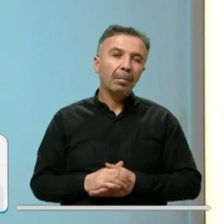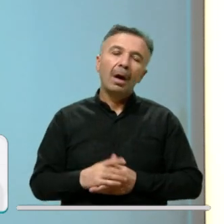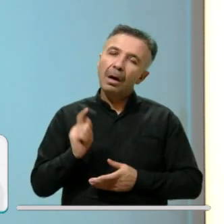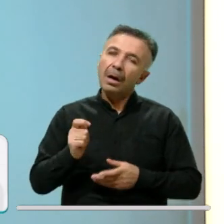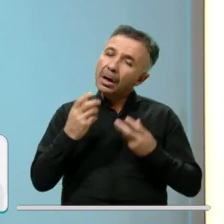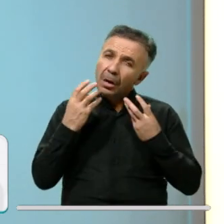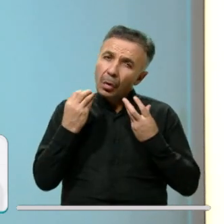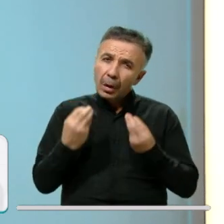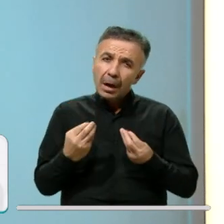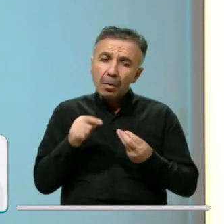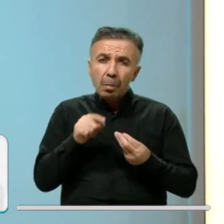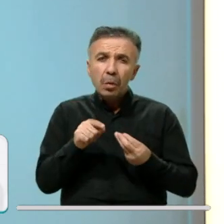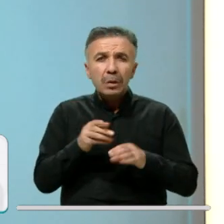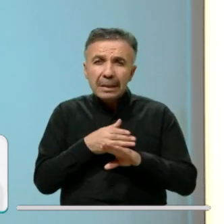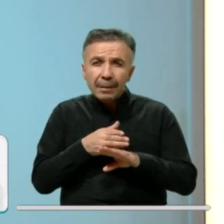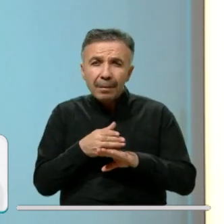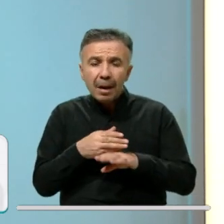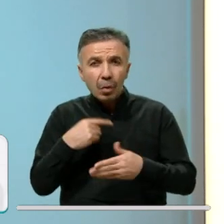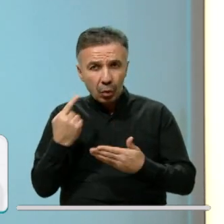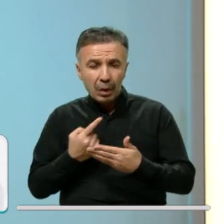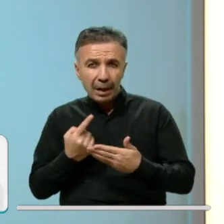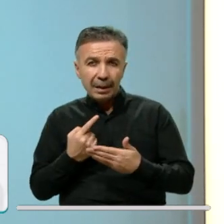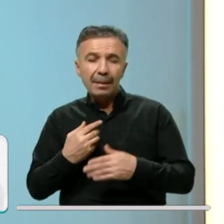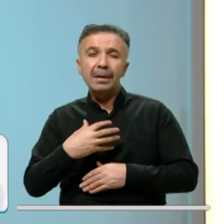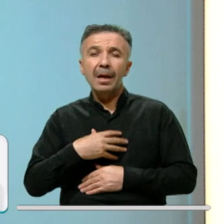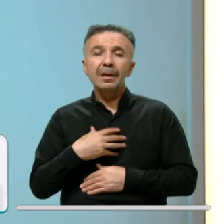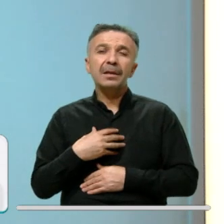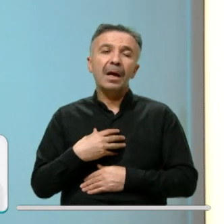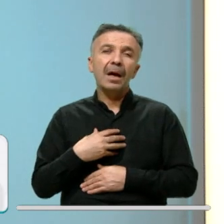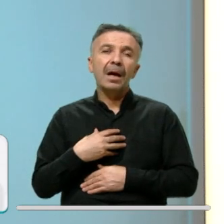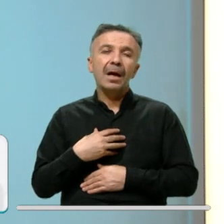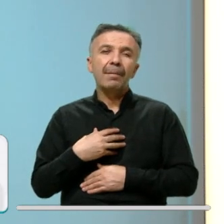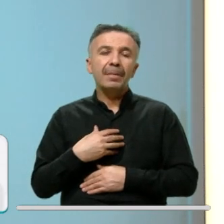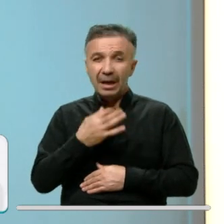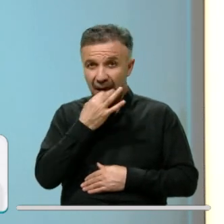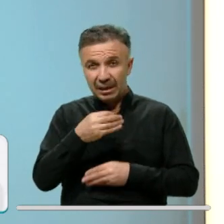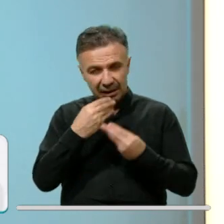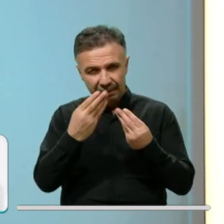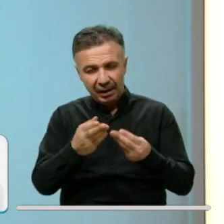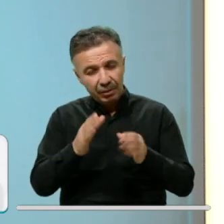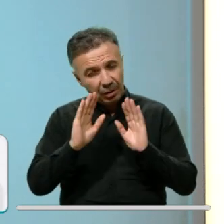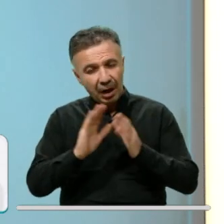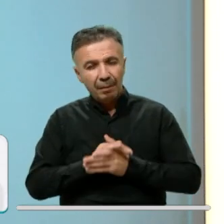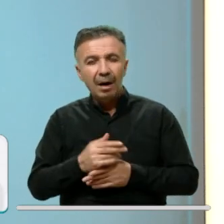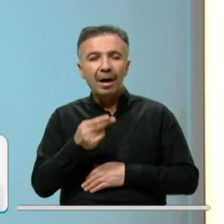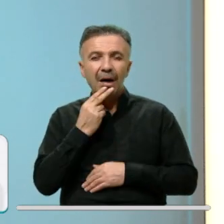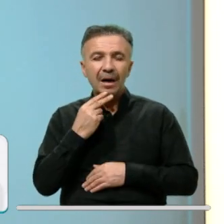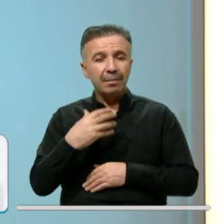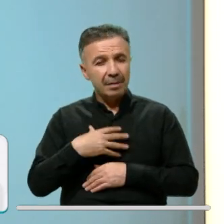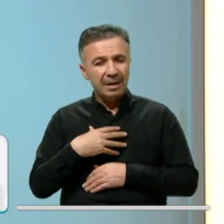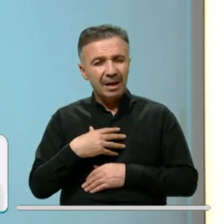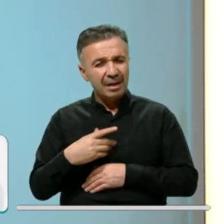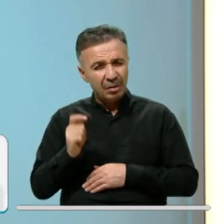Esasında bunun için Kur'an-ı Kerim'de kendisine bir ruhsat da tanınmıştır ama hanımefendi kendini